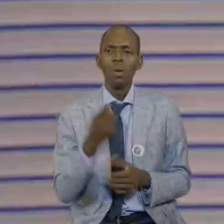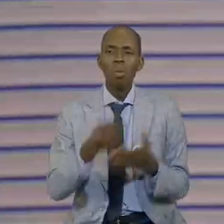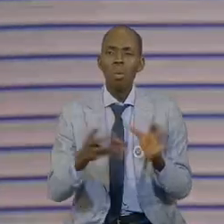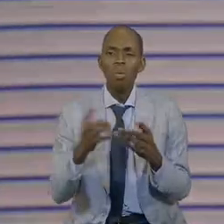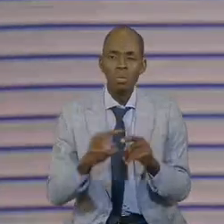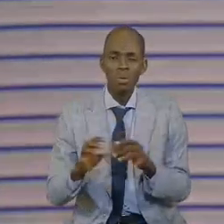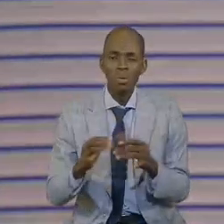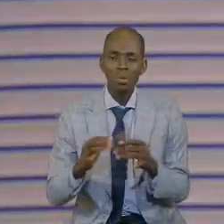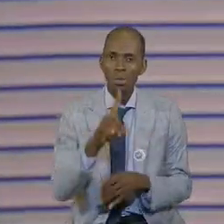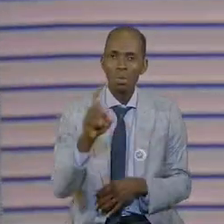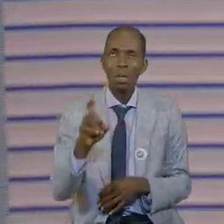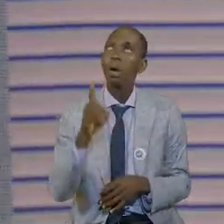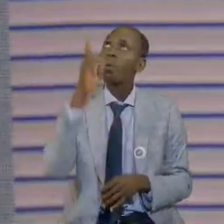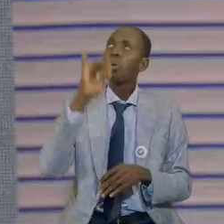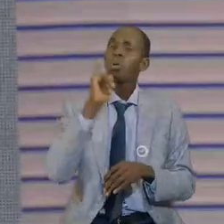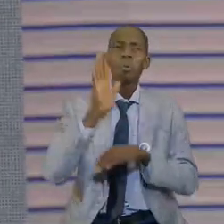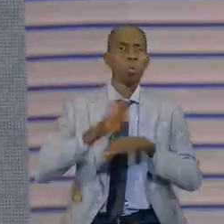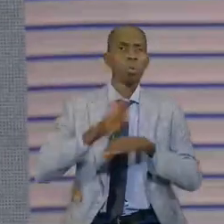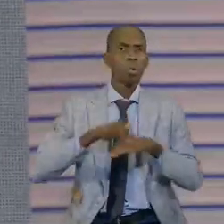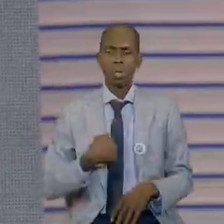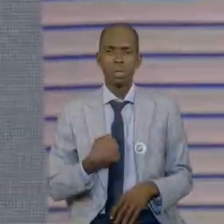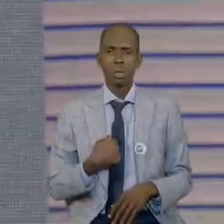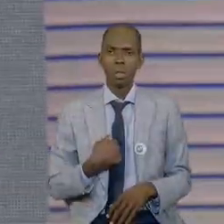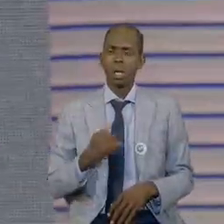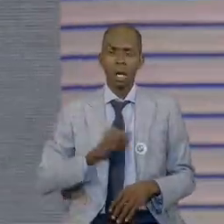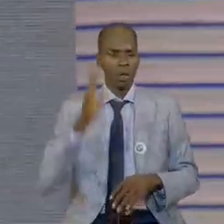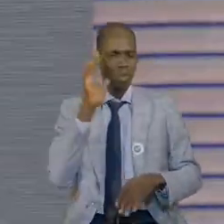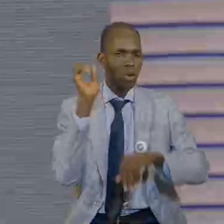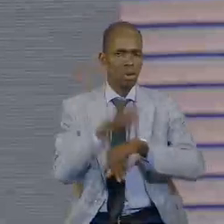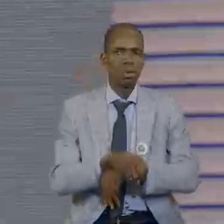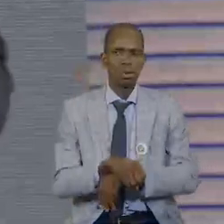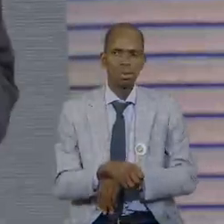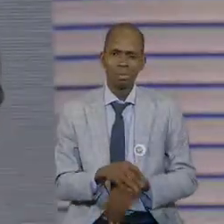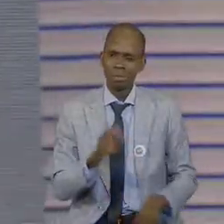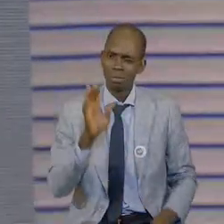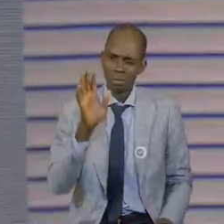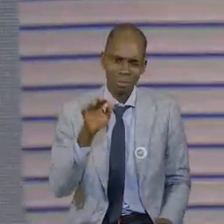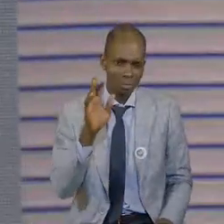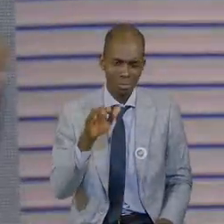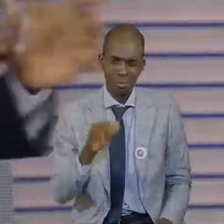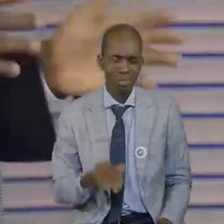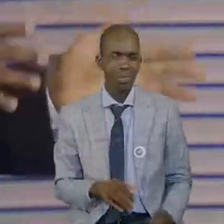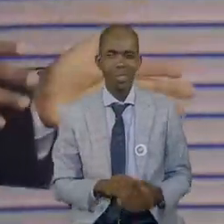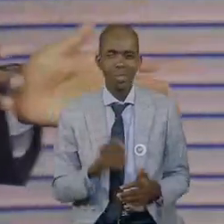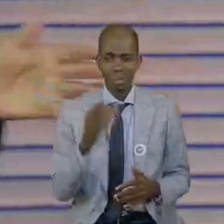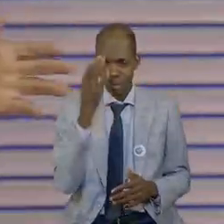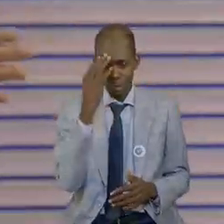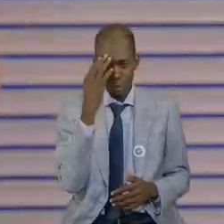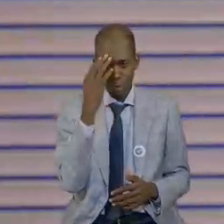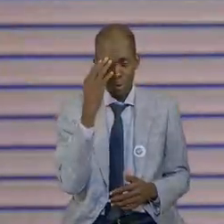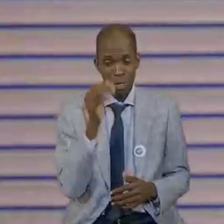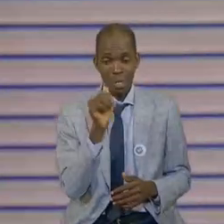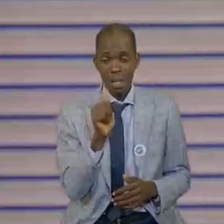faire maintenant? God is calling me. Ah, Dieu m'appelle. I will overcome. Je vais vaincre. They say, you know what? Il dit, tu sais quoi? A fool